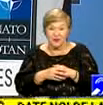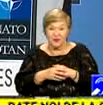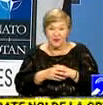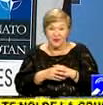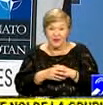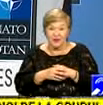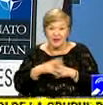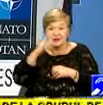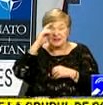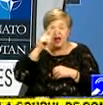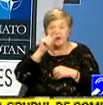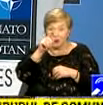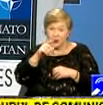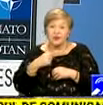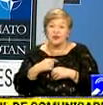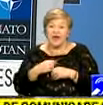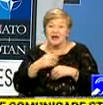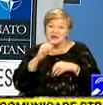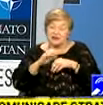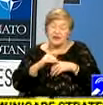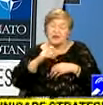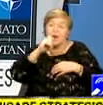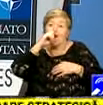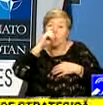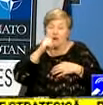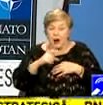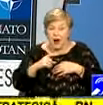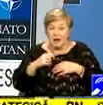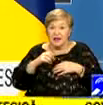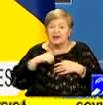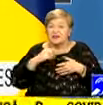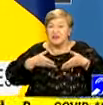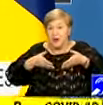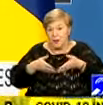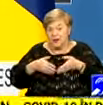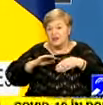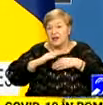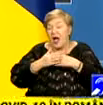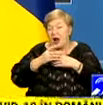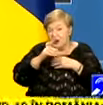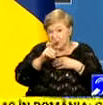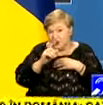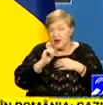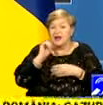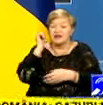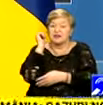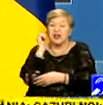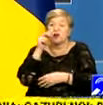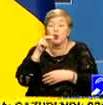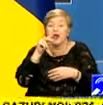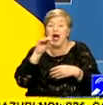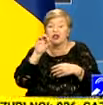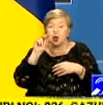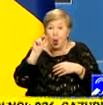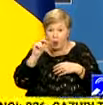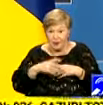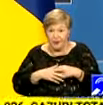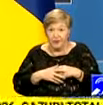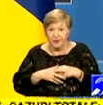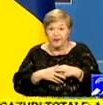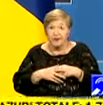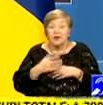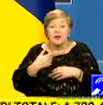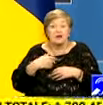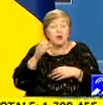acest salut foarte călduros și mă simt extrem de onorat să fiu aici alături de dumneavoastră la sediul NATO. Este o oportunitate extrem